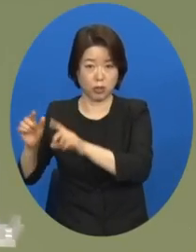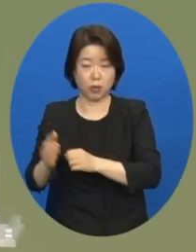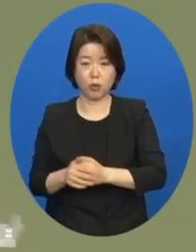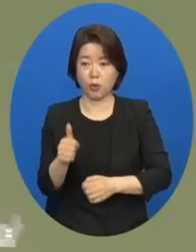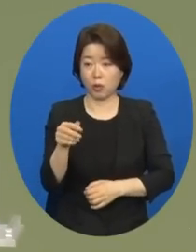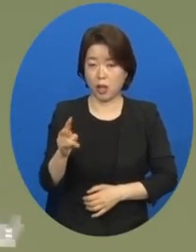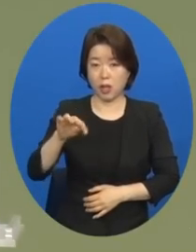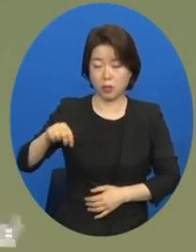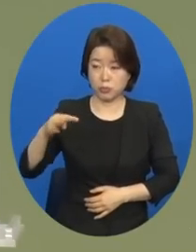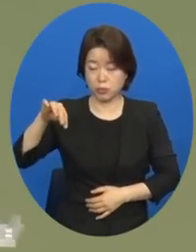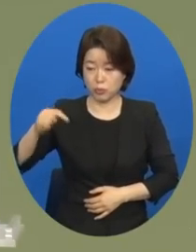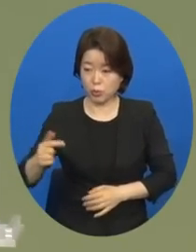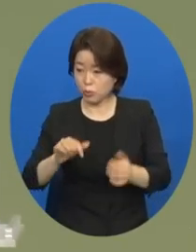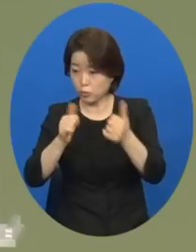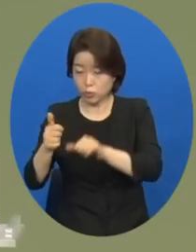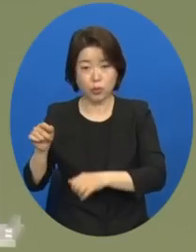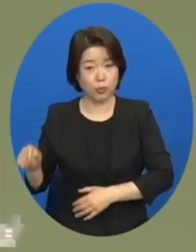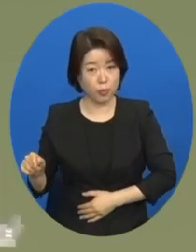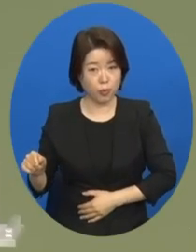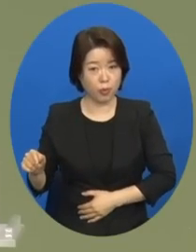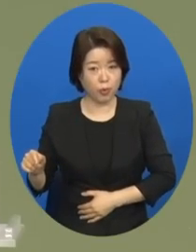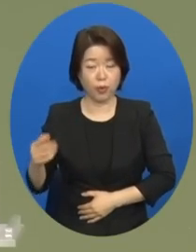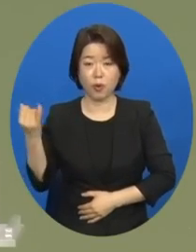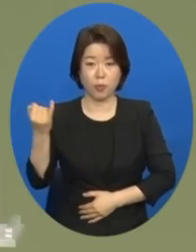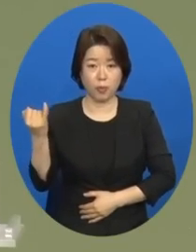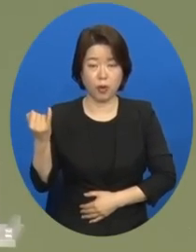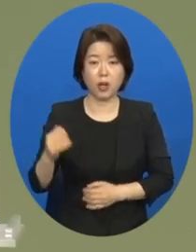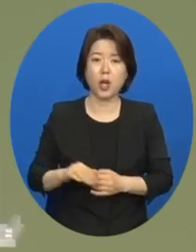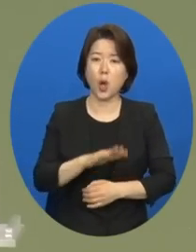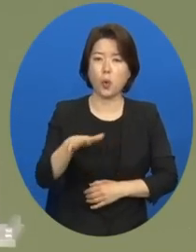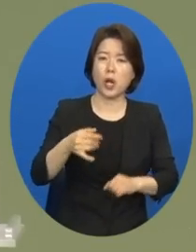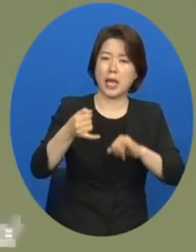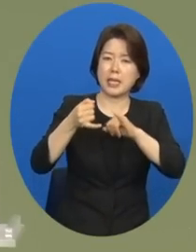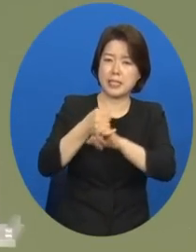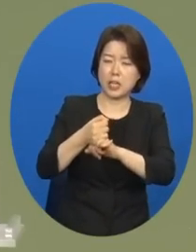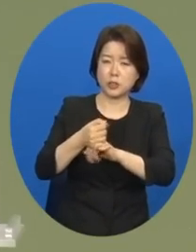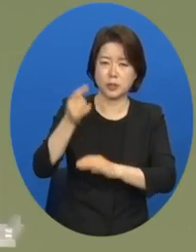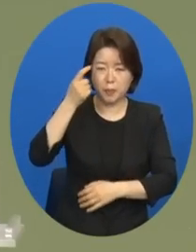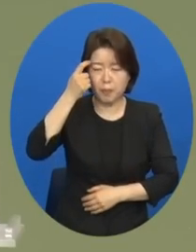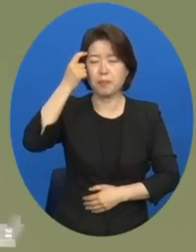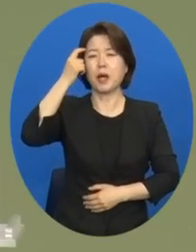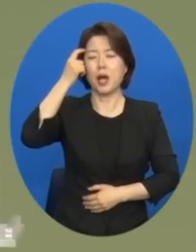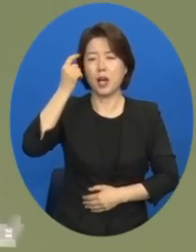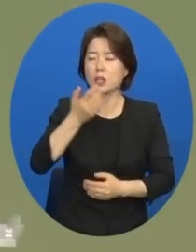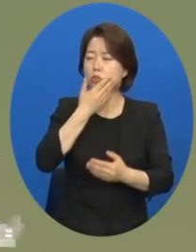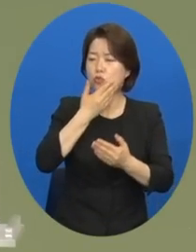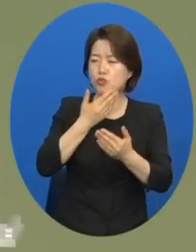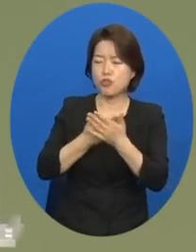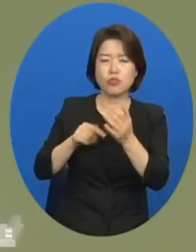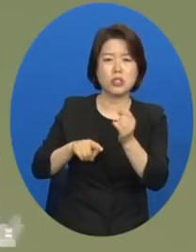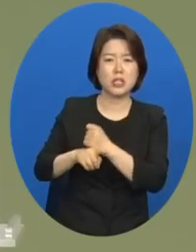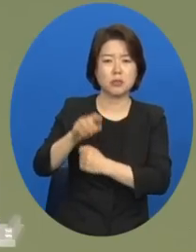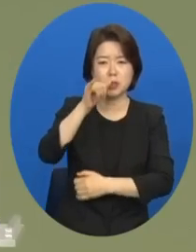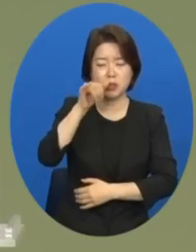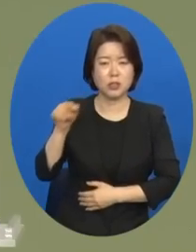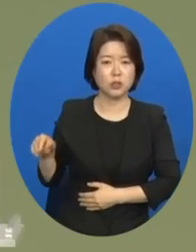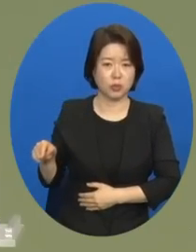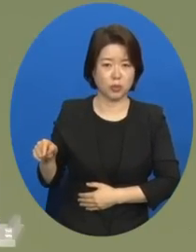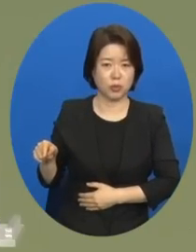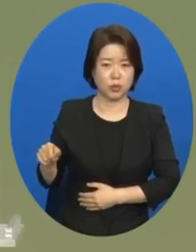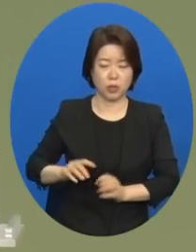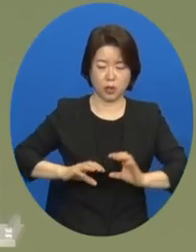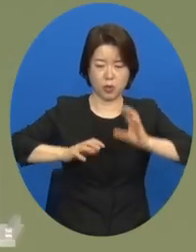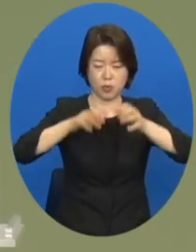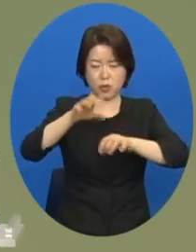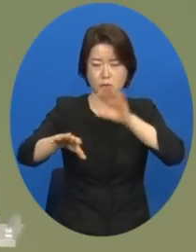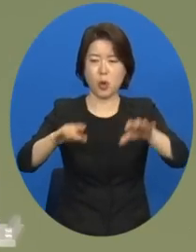헤브론에서 죽었다고 하는 것은 우리들에게 약속을 상기시키는 아주 중요한 의미가 있어요 그래서 열국의